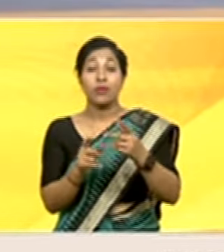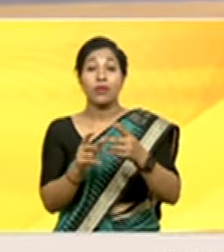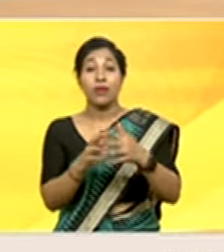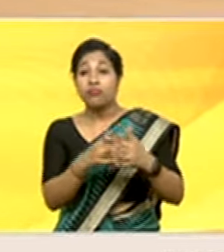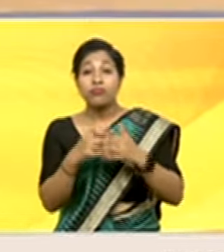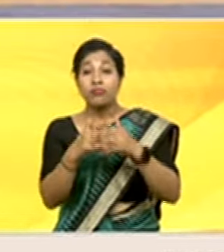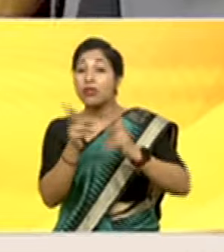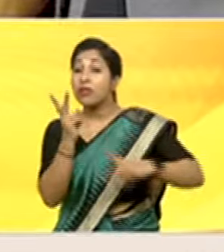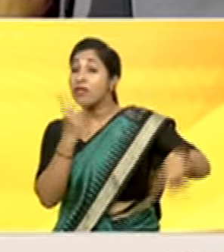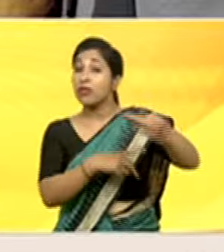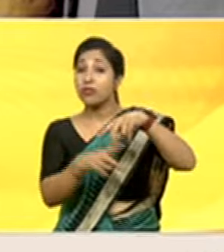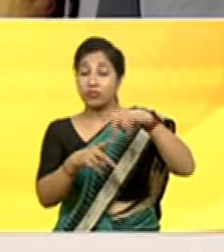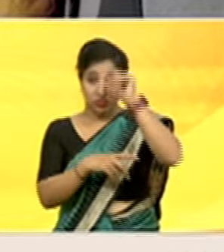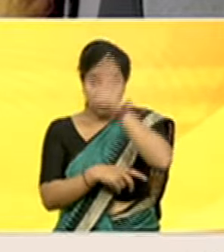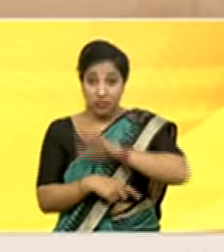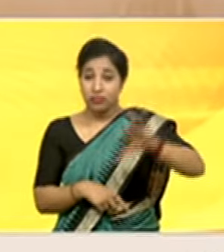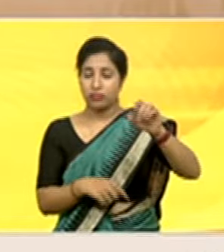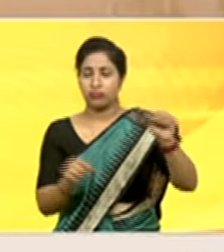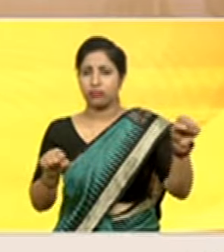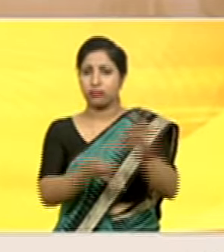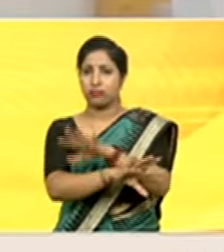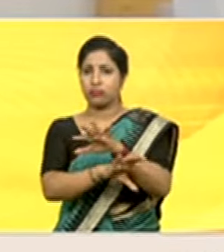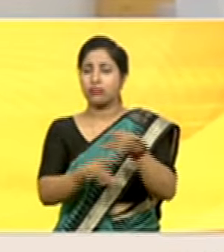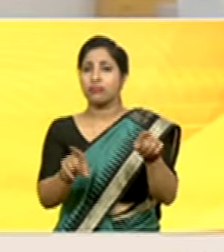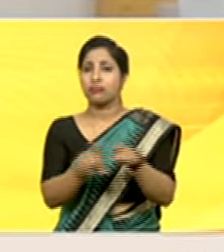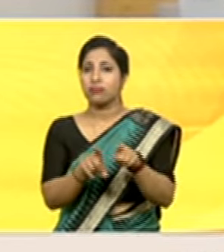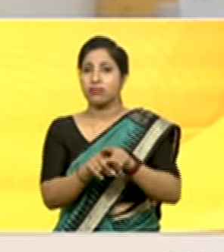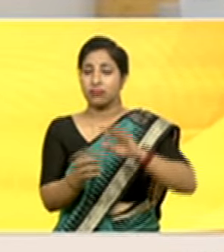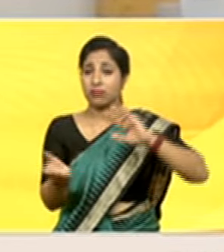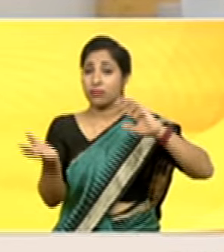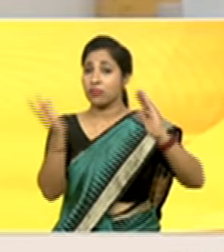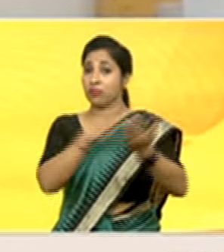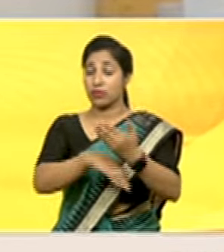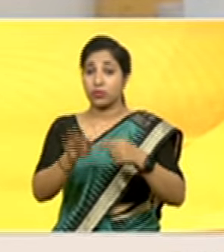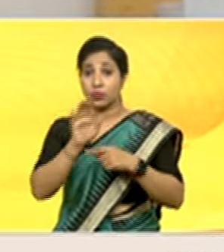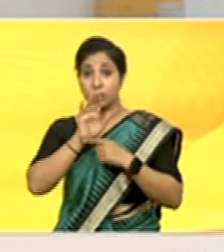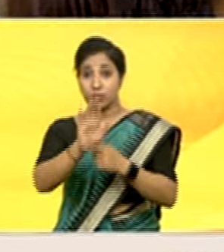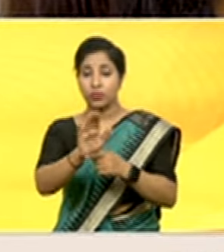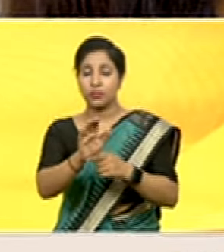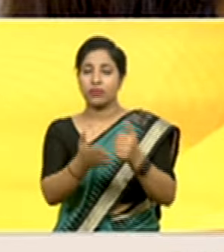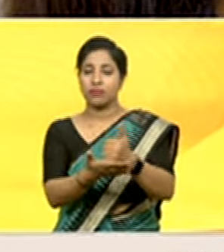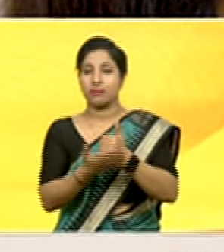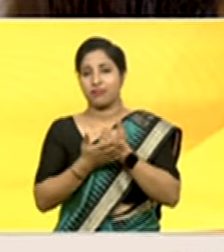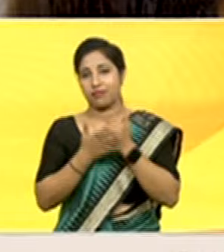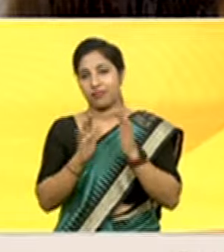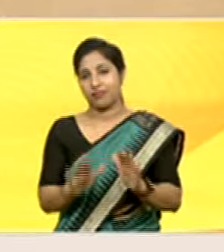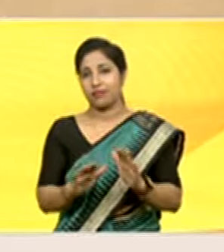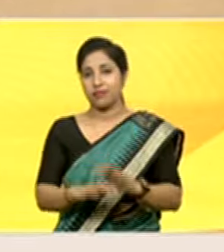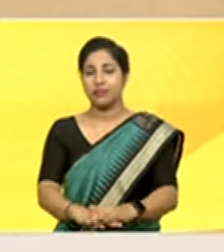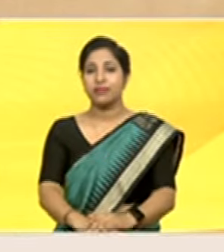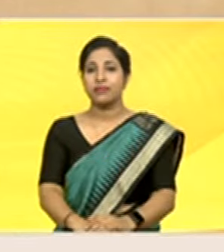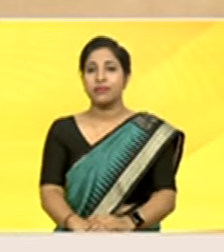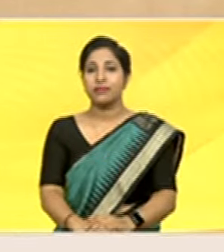भारत का मैजिक दुनिया को दिखाने में मदद करेगा मेरे प्यारे